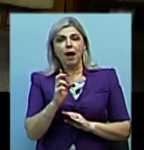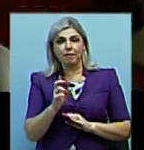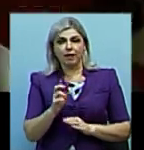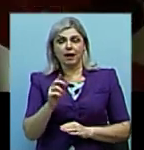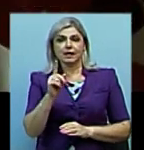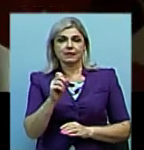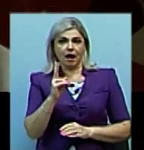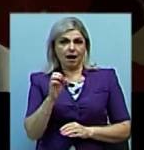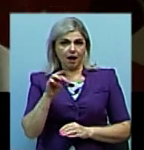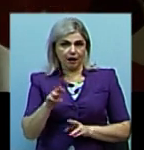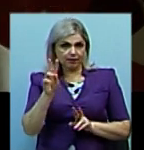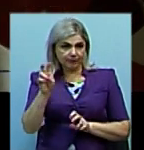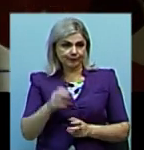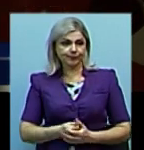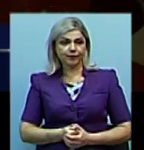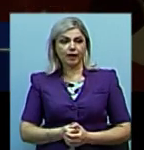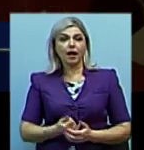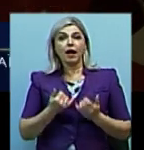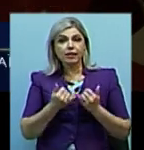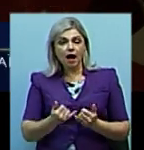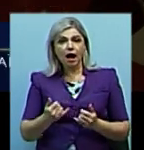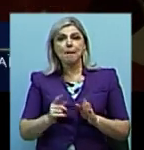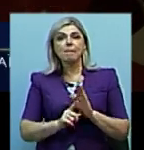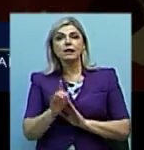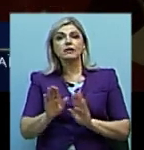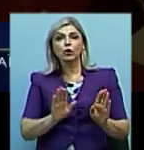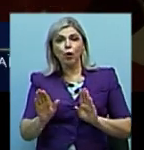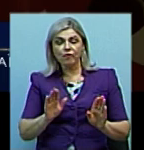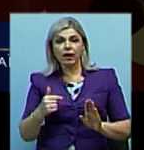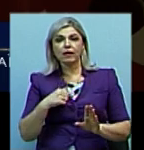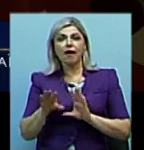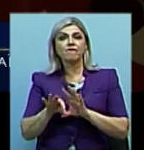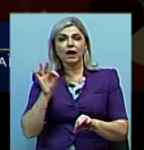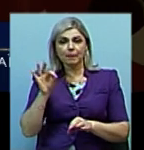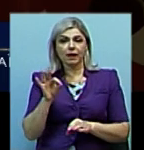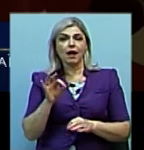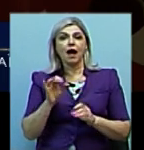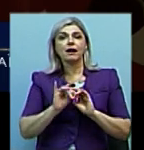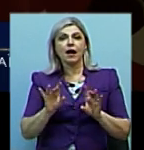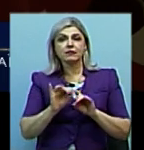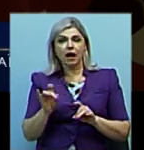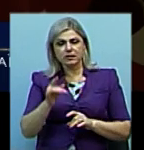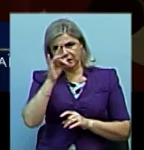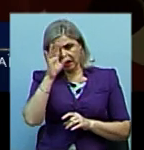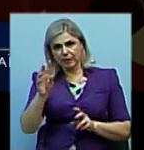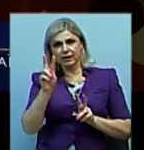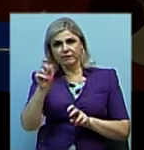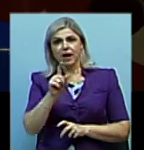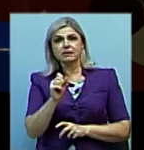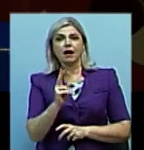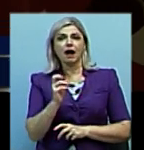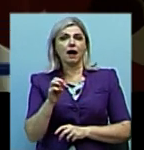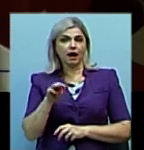«Закат». Для постановки я взяв розказ «Закат». Знаменитий розказ,